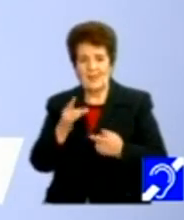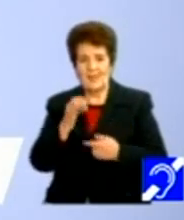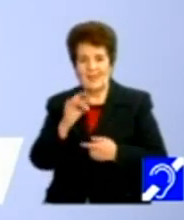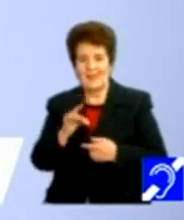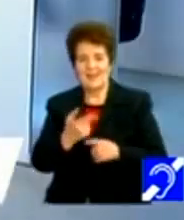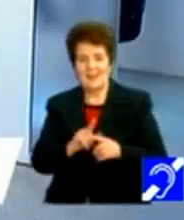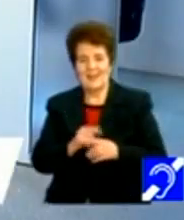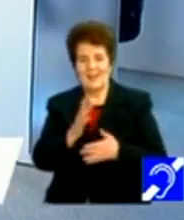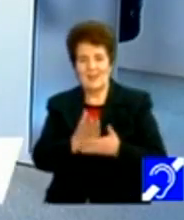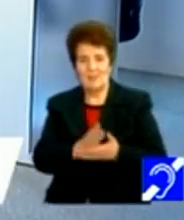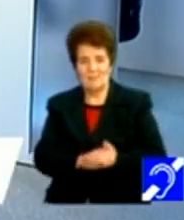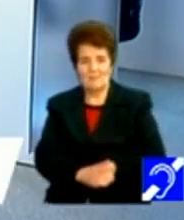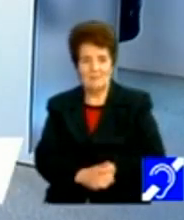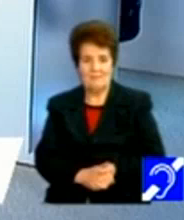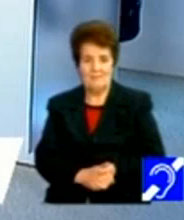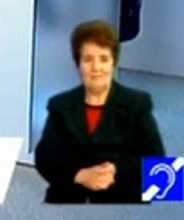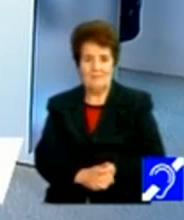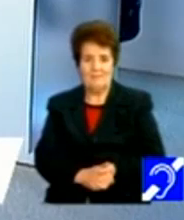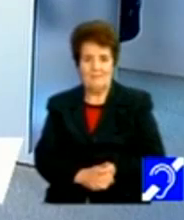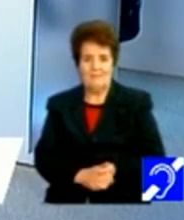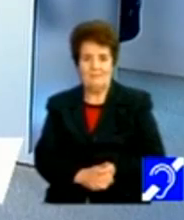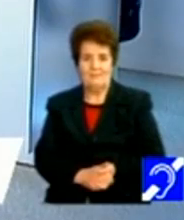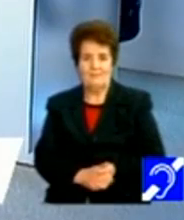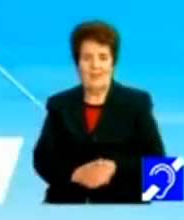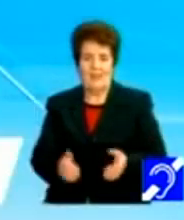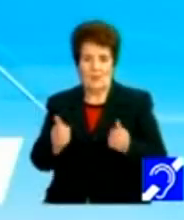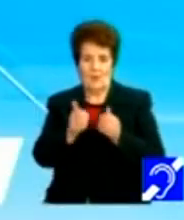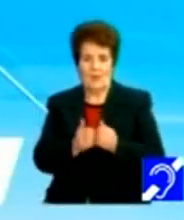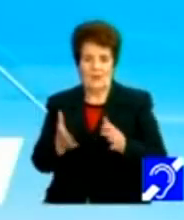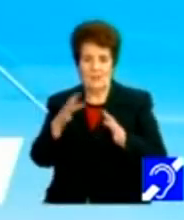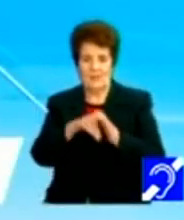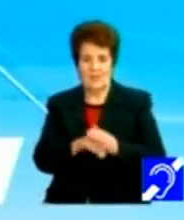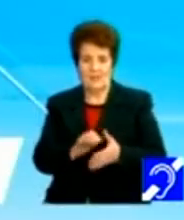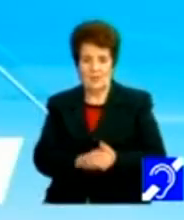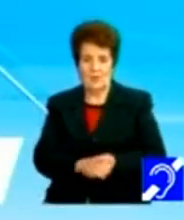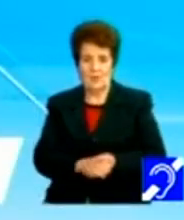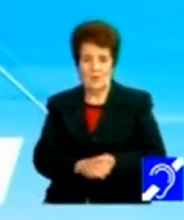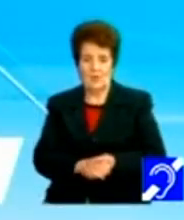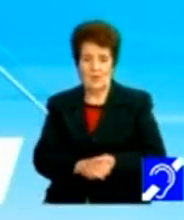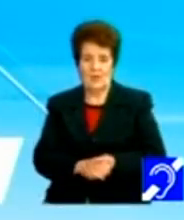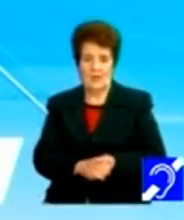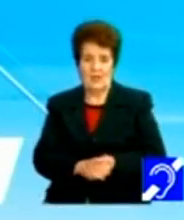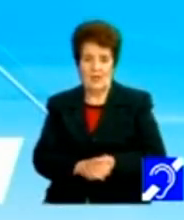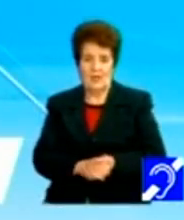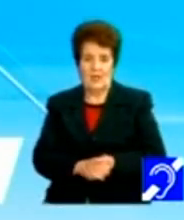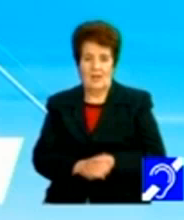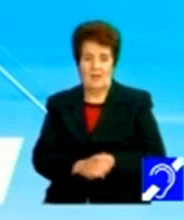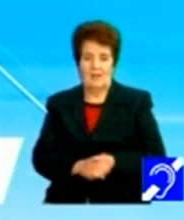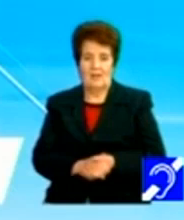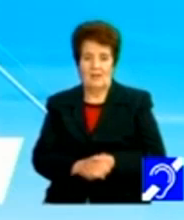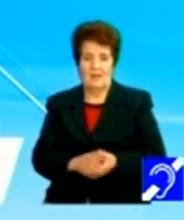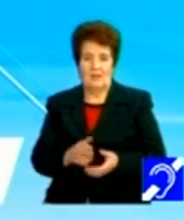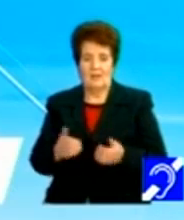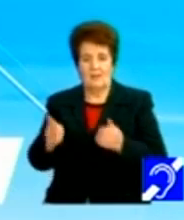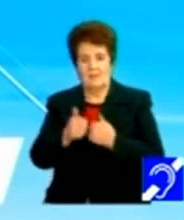Mulțumesc, domnul Chirtoacă. Discut cu colegii din cadrul Mișcarea Unirea, din cadrul Mișcării Unirea, tot ceea ce ține